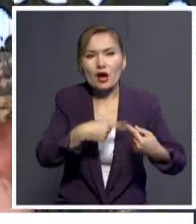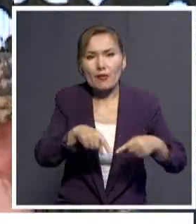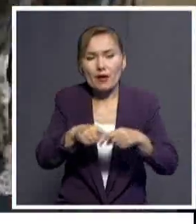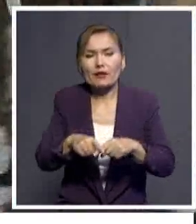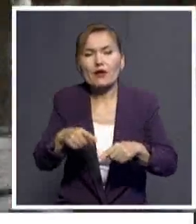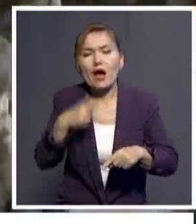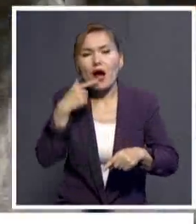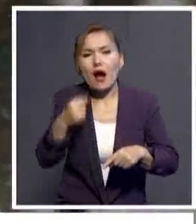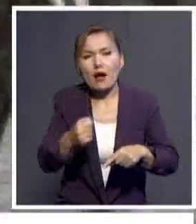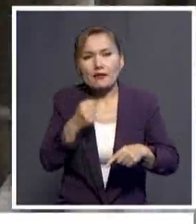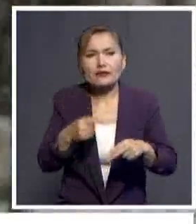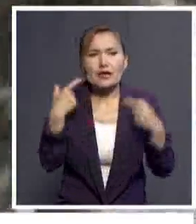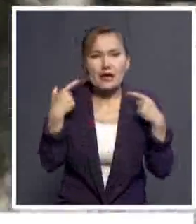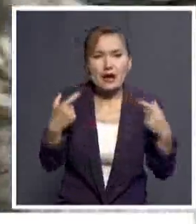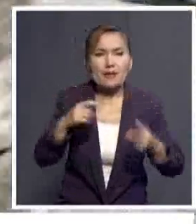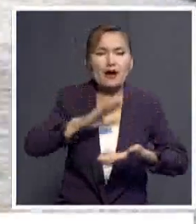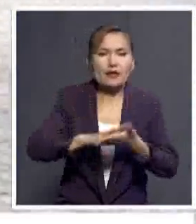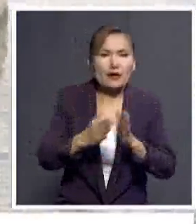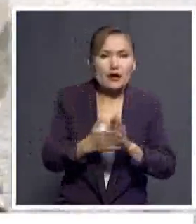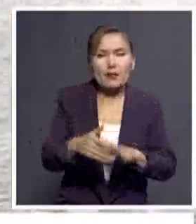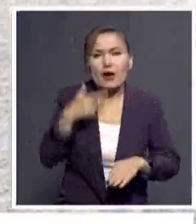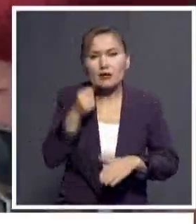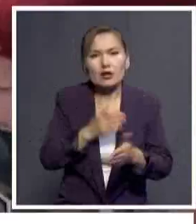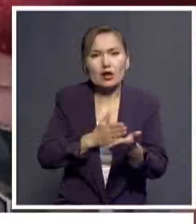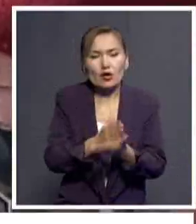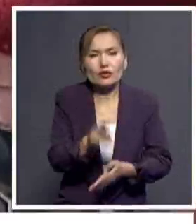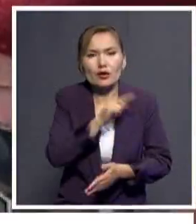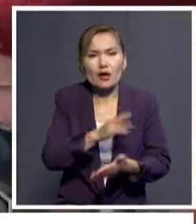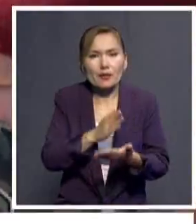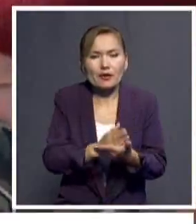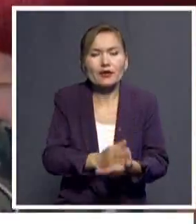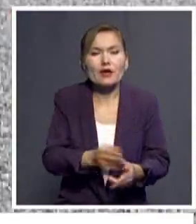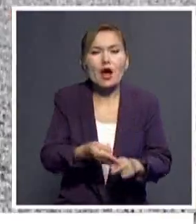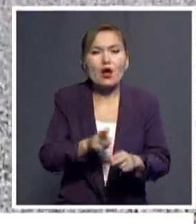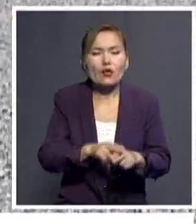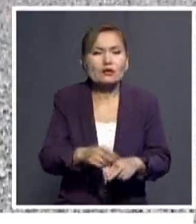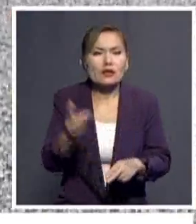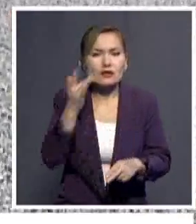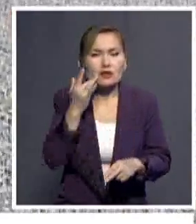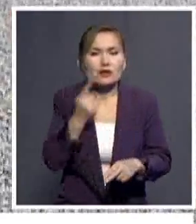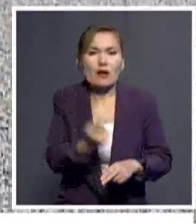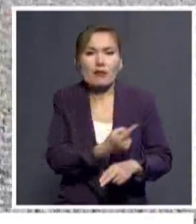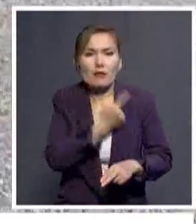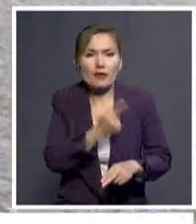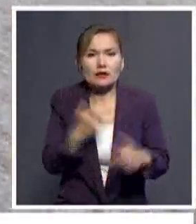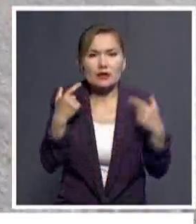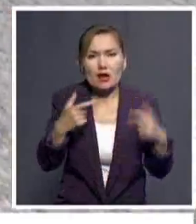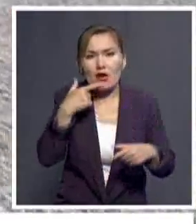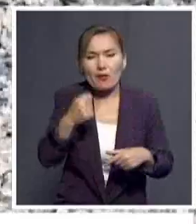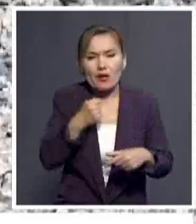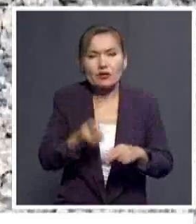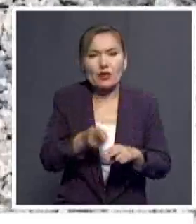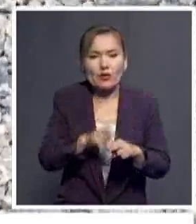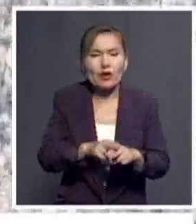мен келісімшарт негізіндегі әскерилер қызмет етіп жатыр. Ал ерлік пен кәсіби шеберліктің нышанын білдіретін күрең беретті иелену